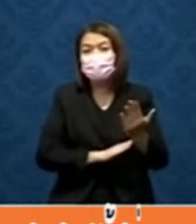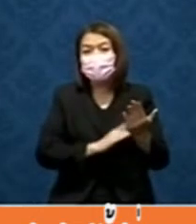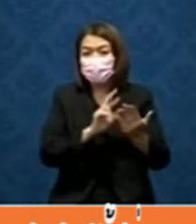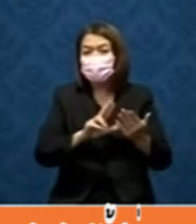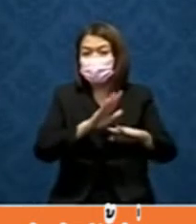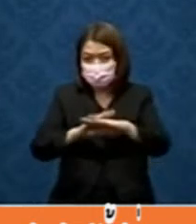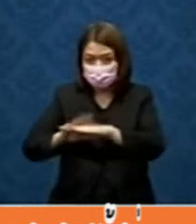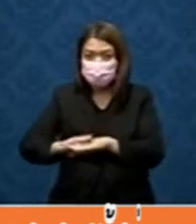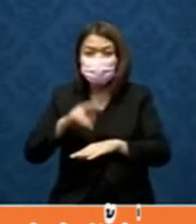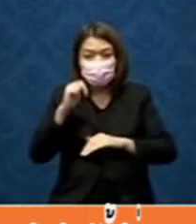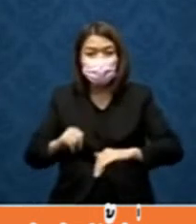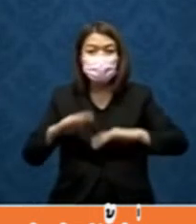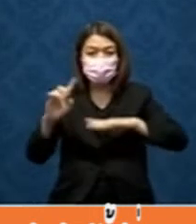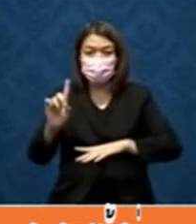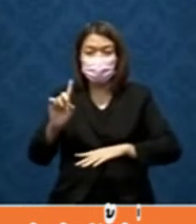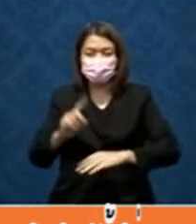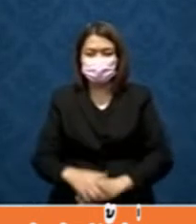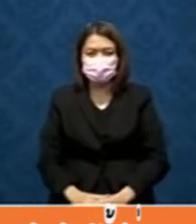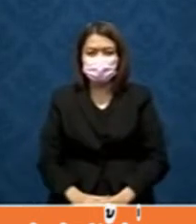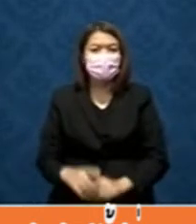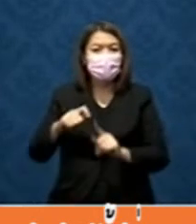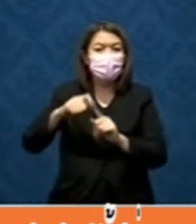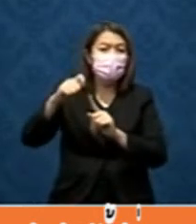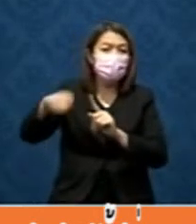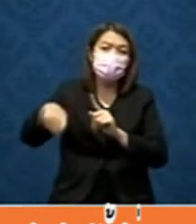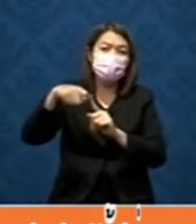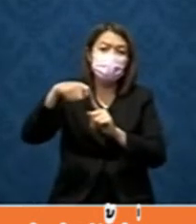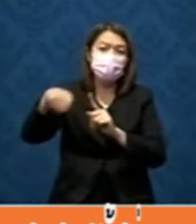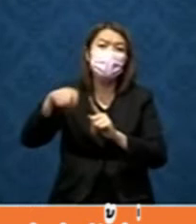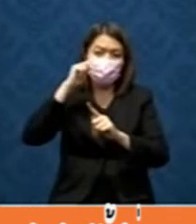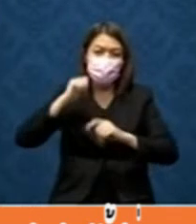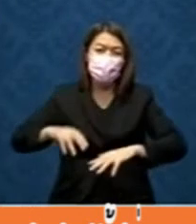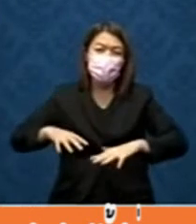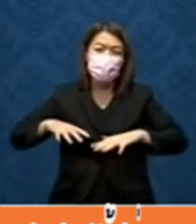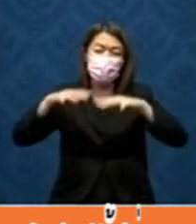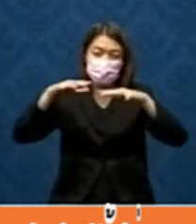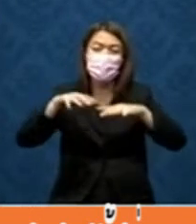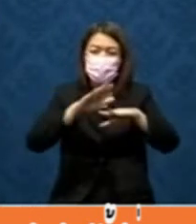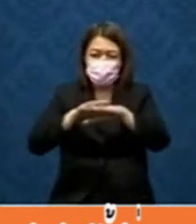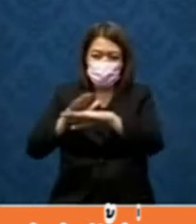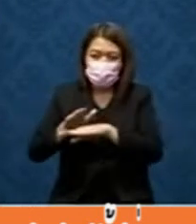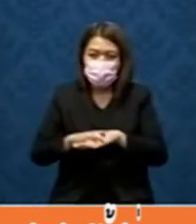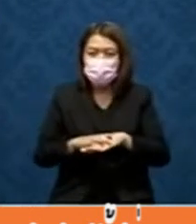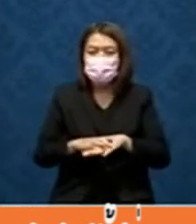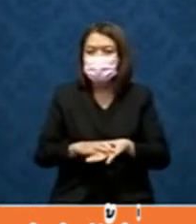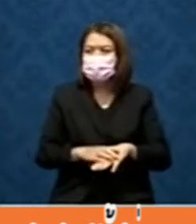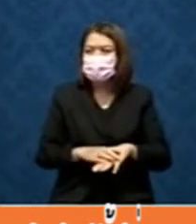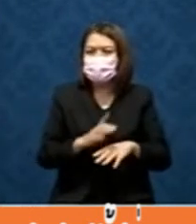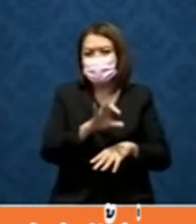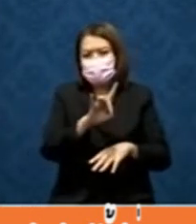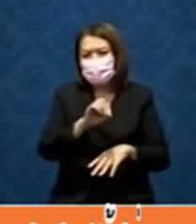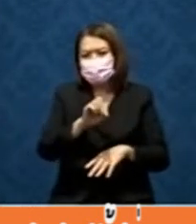เตือนไพทน้ำท่วมอย่างไรนัของาจสี่มาณีไมพนน้ยท่วมครัแต่กมีระบบเติญภายอย 83 ชิน